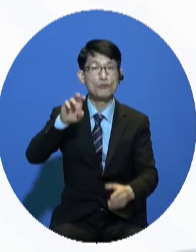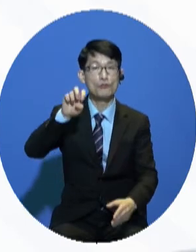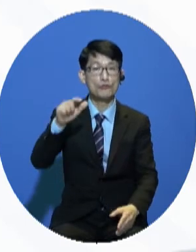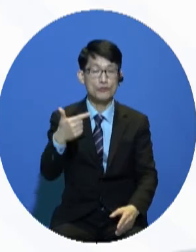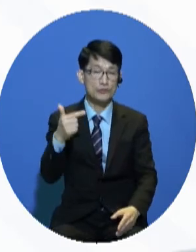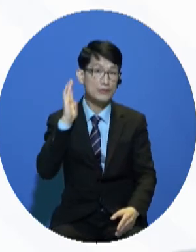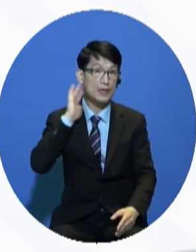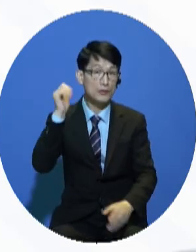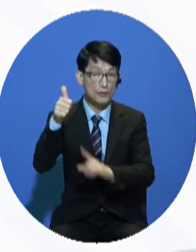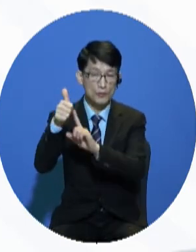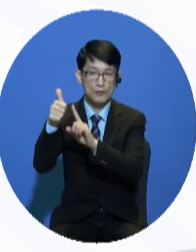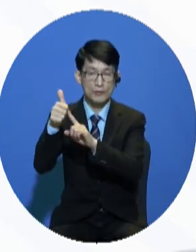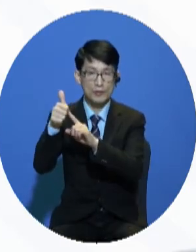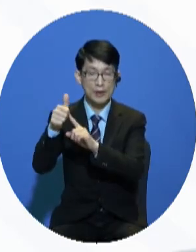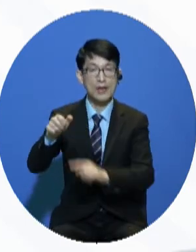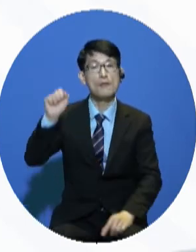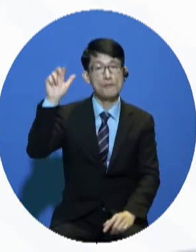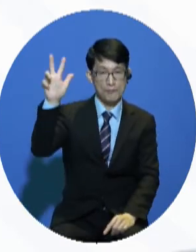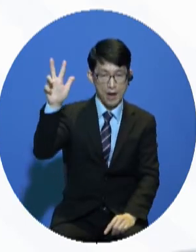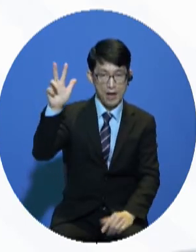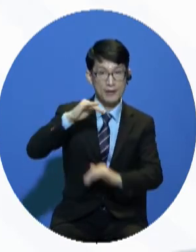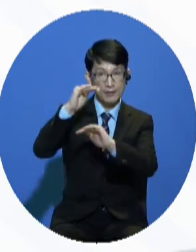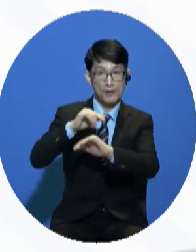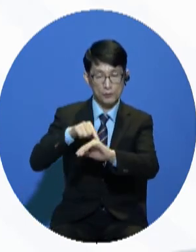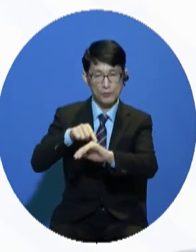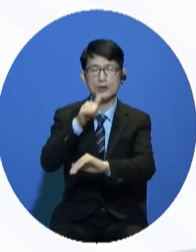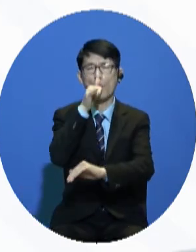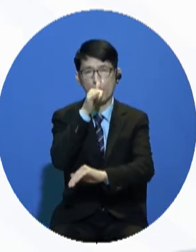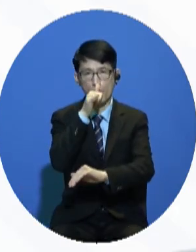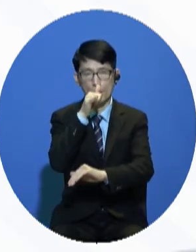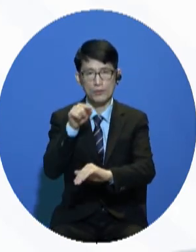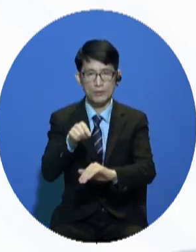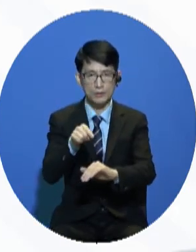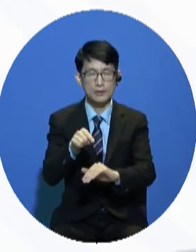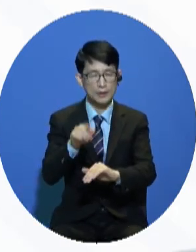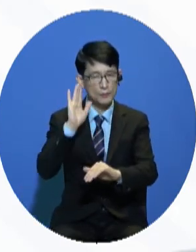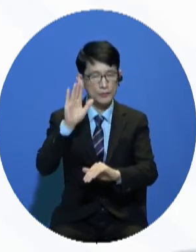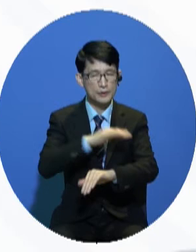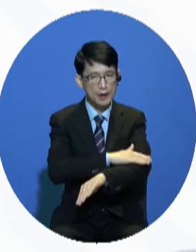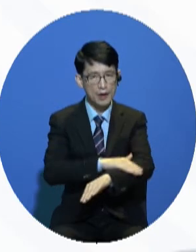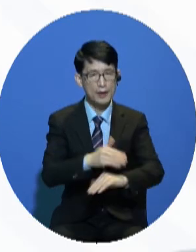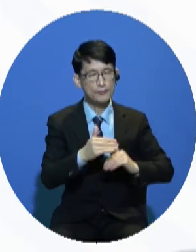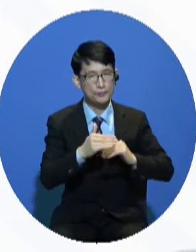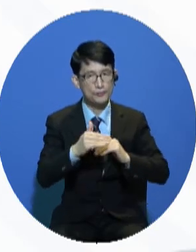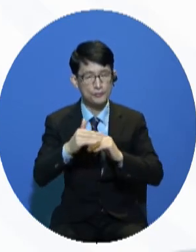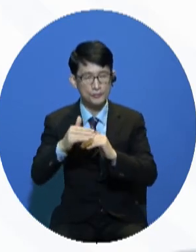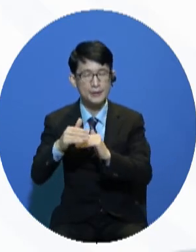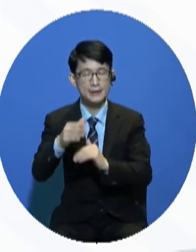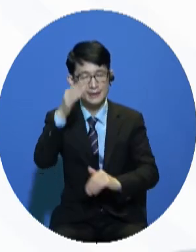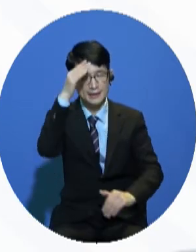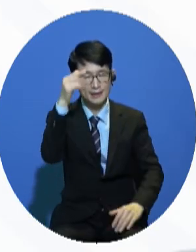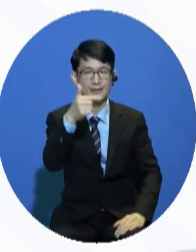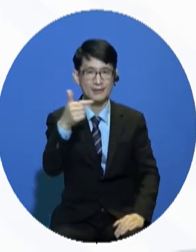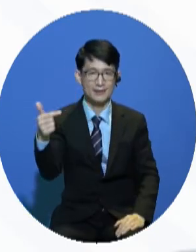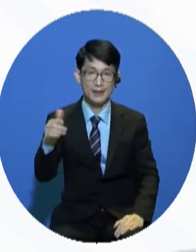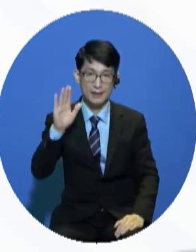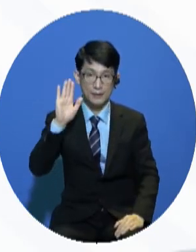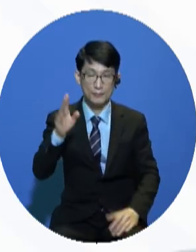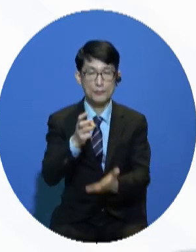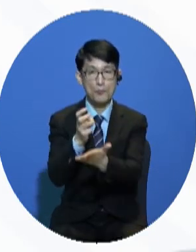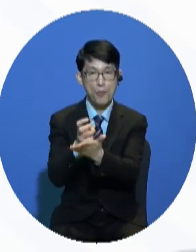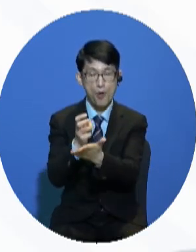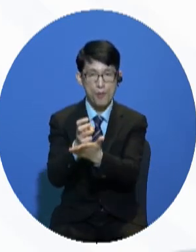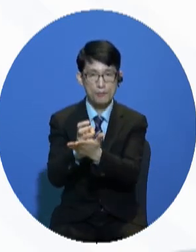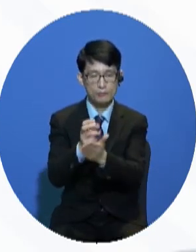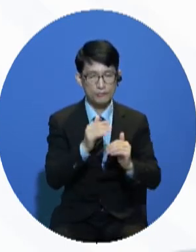아마 올해 어떻게든 이게 만들어지지 않을까 싶습니다. 이런 과정에서 우리가 이제 장애인 권리 보장법을 어떤 방향으로